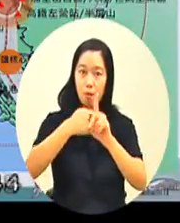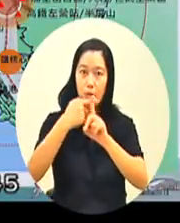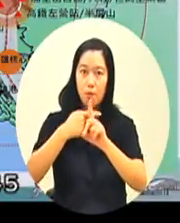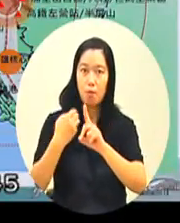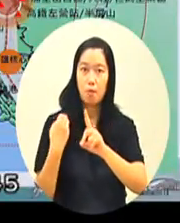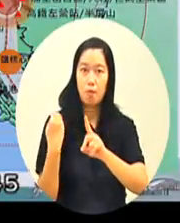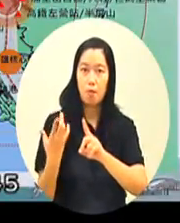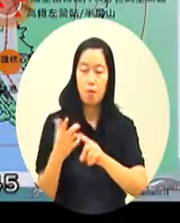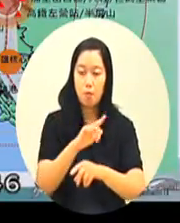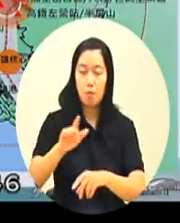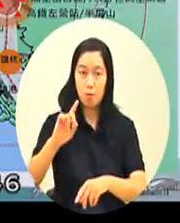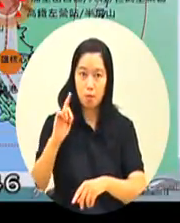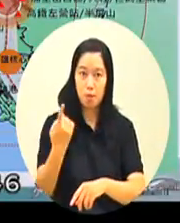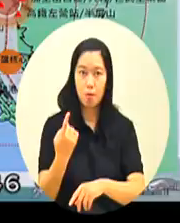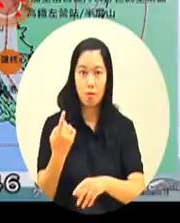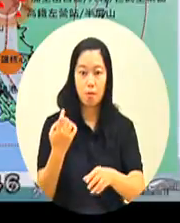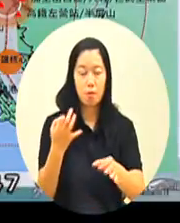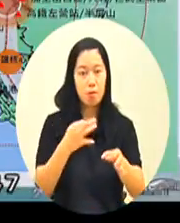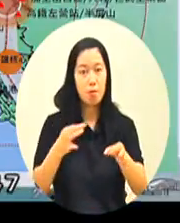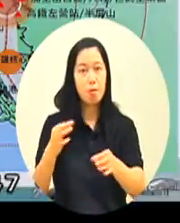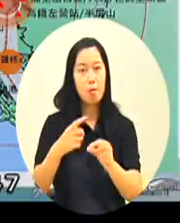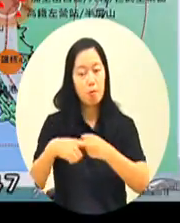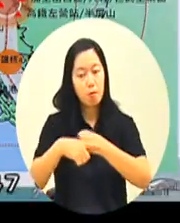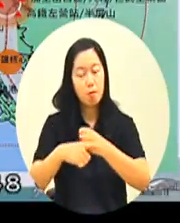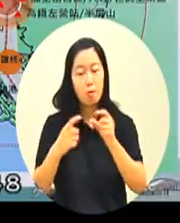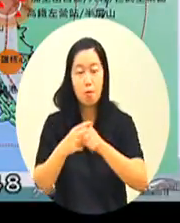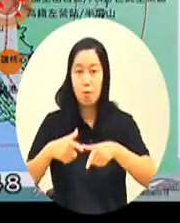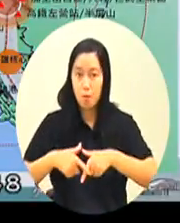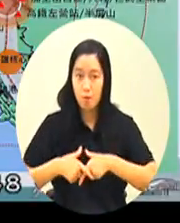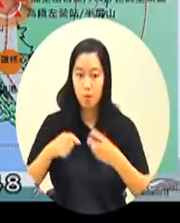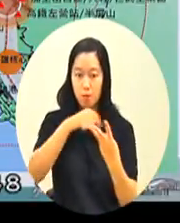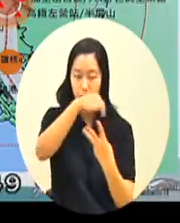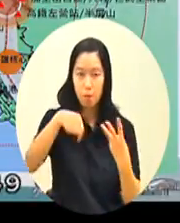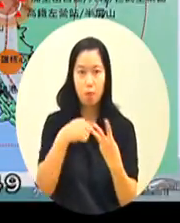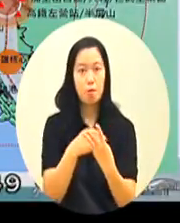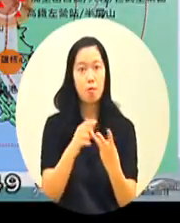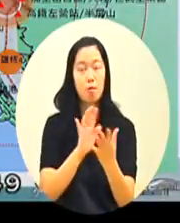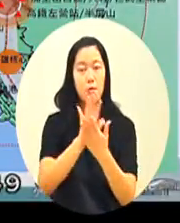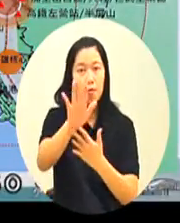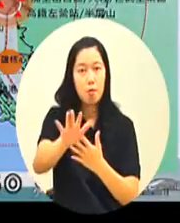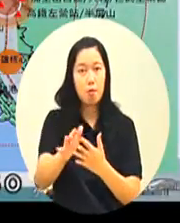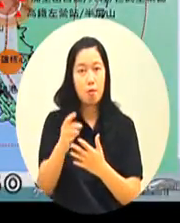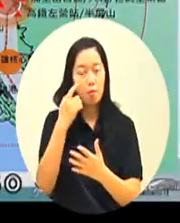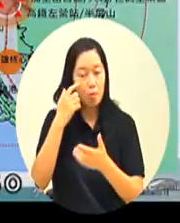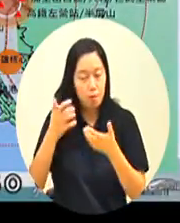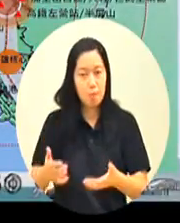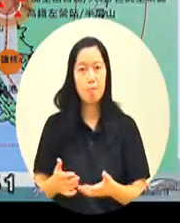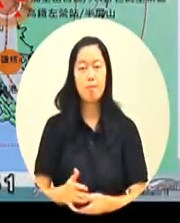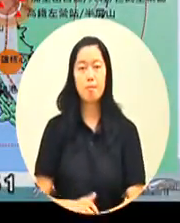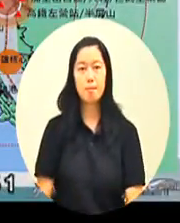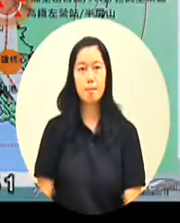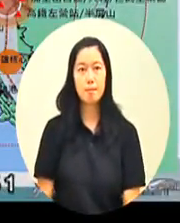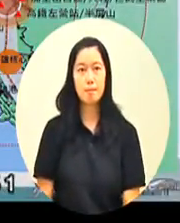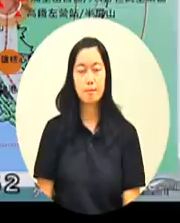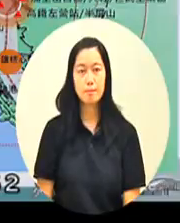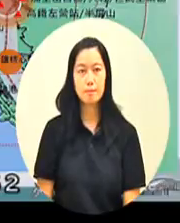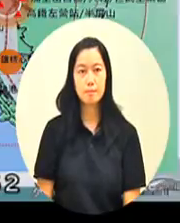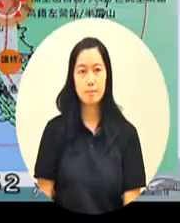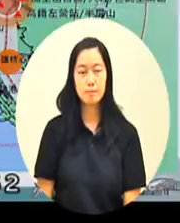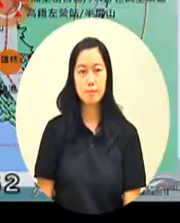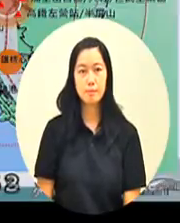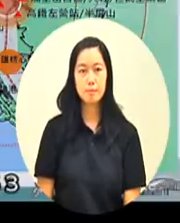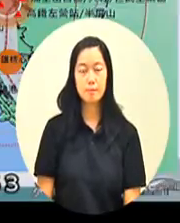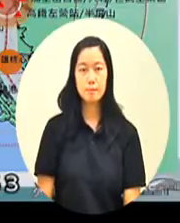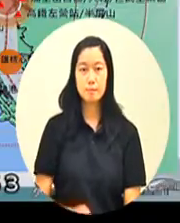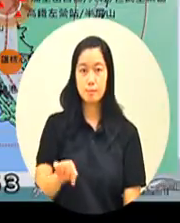材料及循环经济的一个研究园区的发展，这是我们接下来非常重要努力的一个重要目标。那这